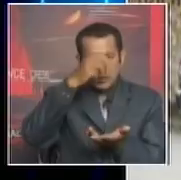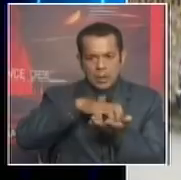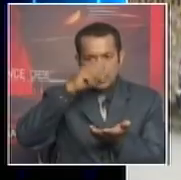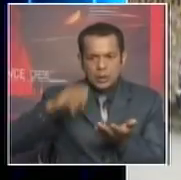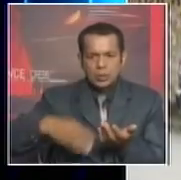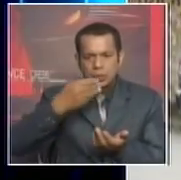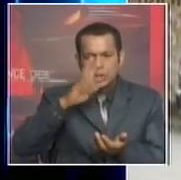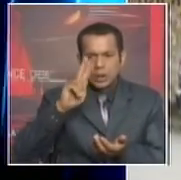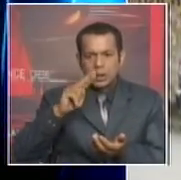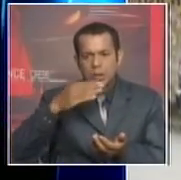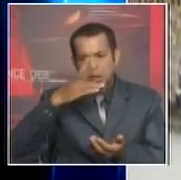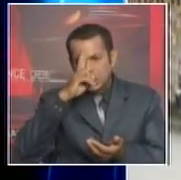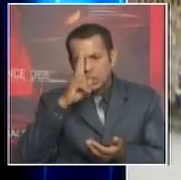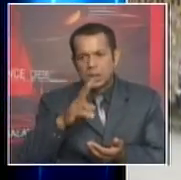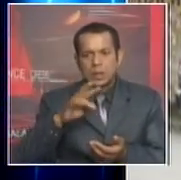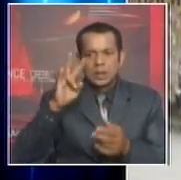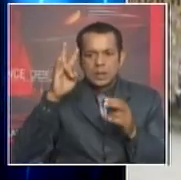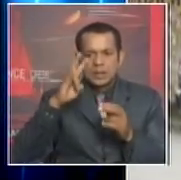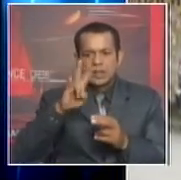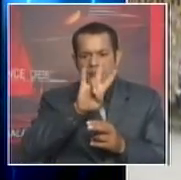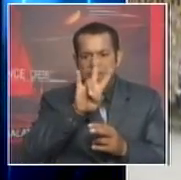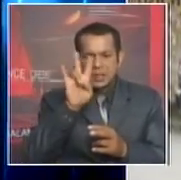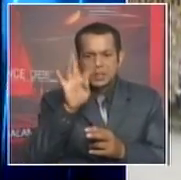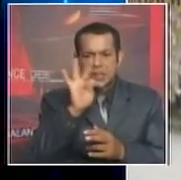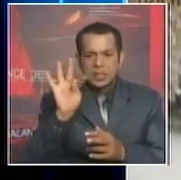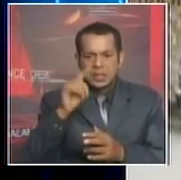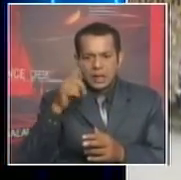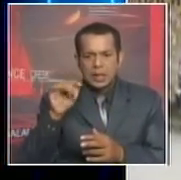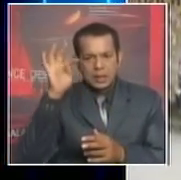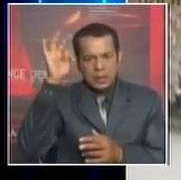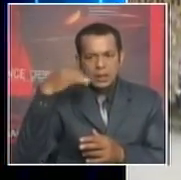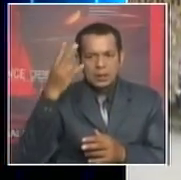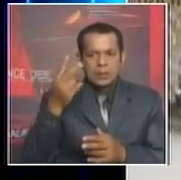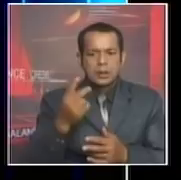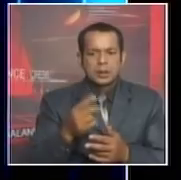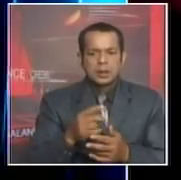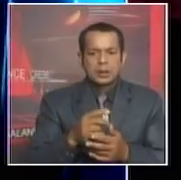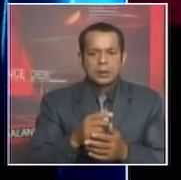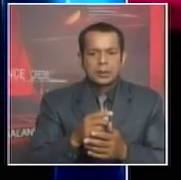कि। क्यामेरा पर्सन सृजना श्रेष्ठको साथमा एबिसी रिपोर्टर अश्विनी श्रेवला